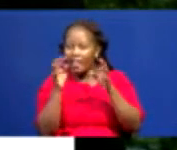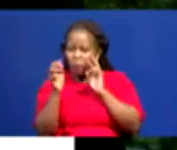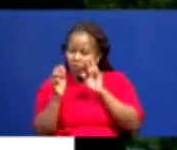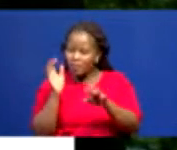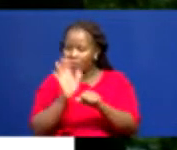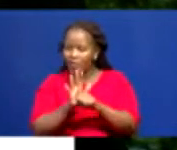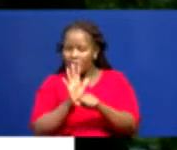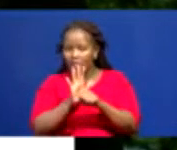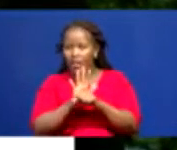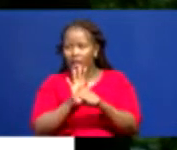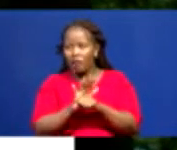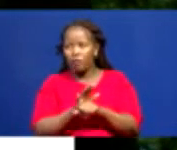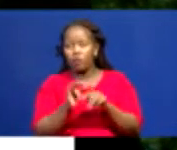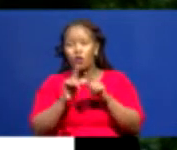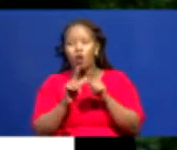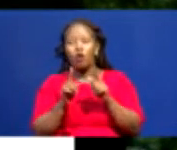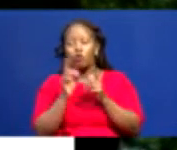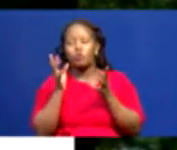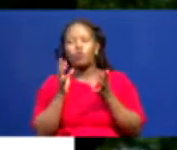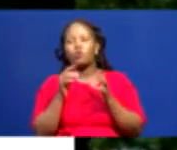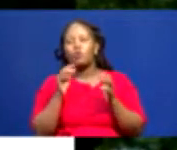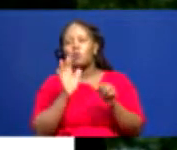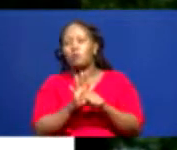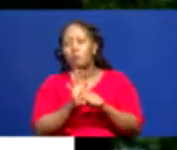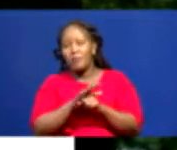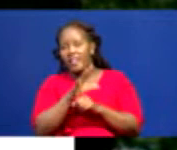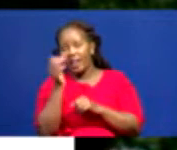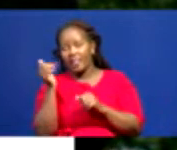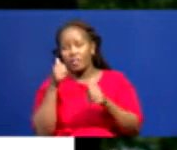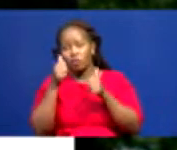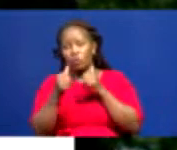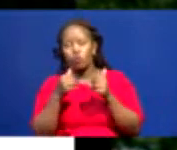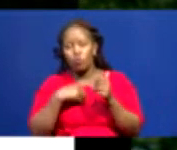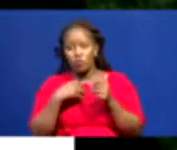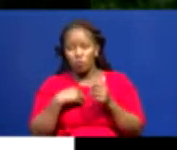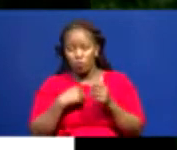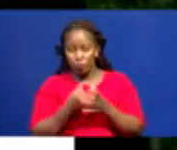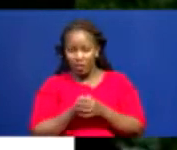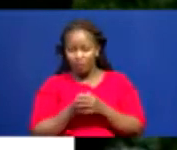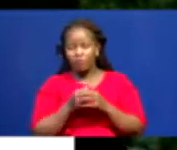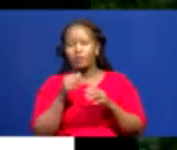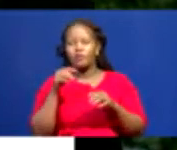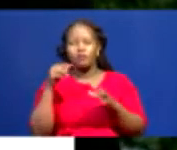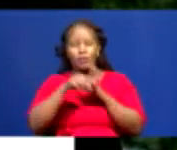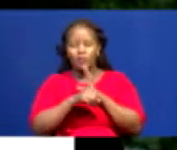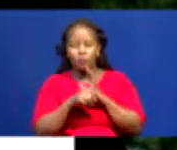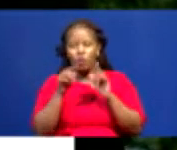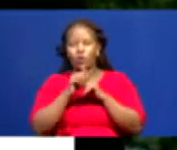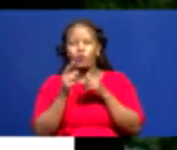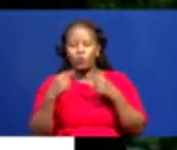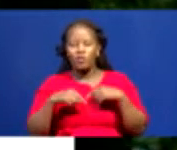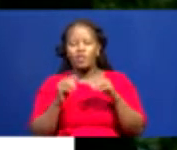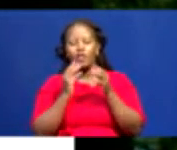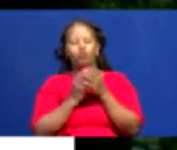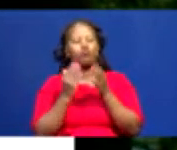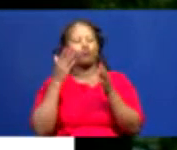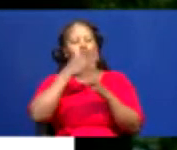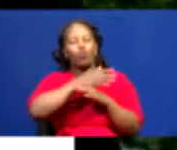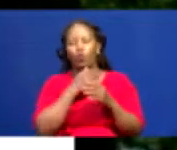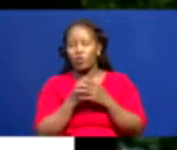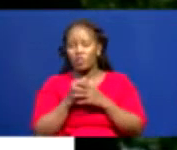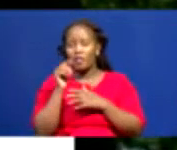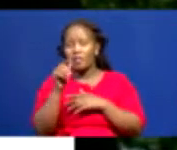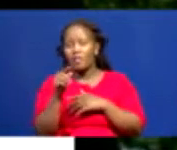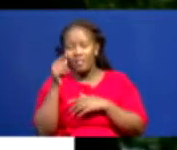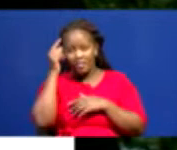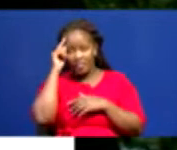Hata buffalo, they normally wanaenda mpaka kwa beach huko chini huko. Wanaenda sometime pia wanajaribu kucross. So si kitu